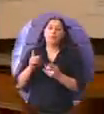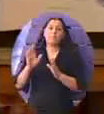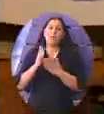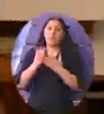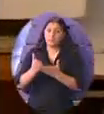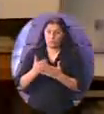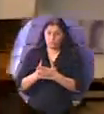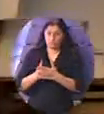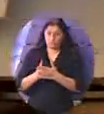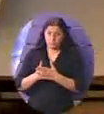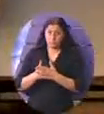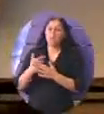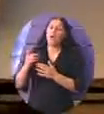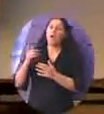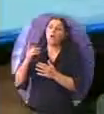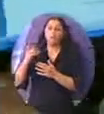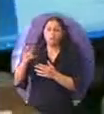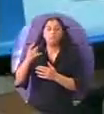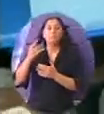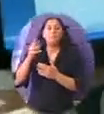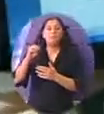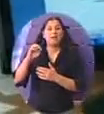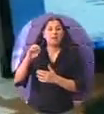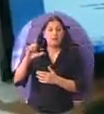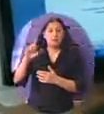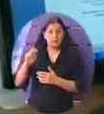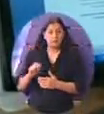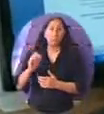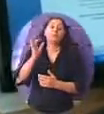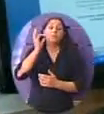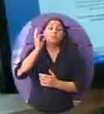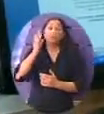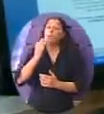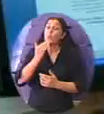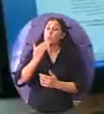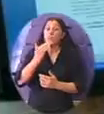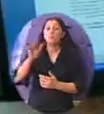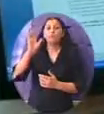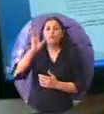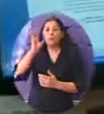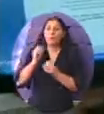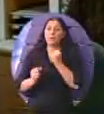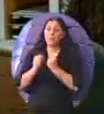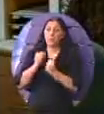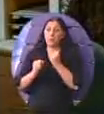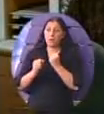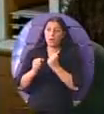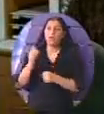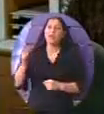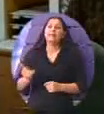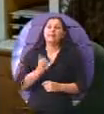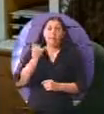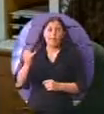חם למען הנשים הבדואות בדרום, שבו דווקא נציגה יהודיה יושבת לשמוע את מצוקותן. תמיד היו לנו